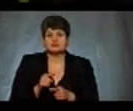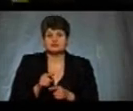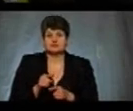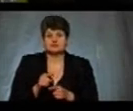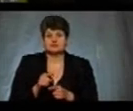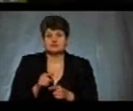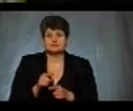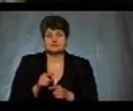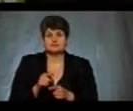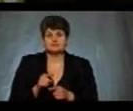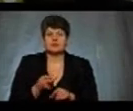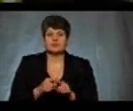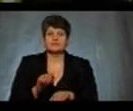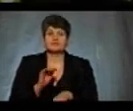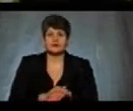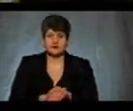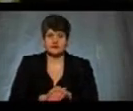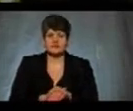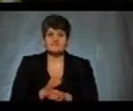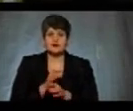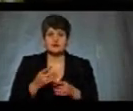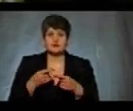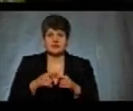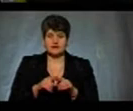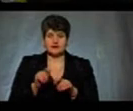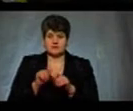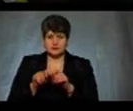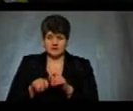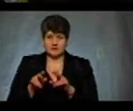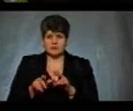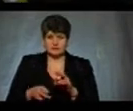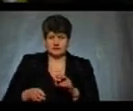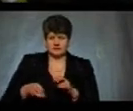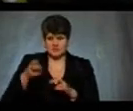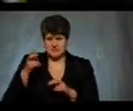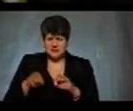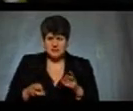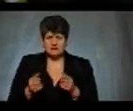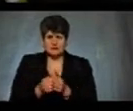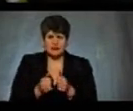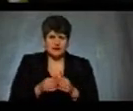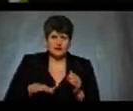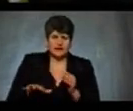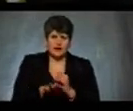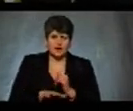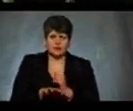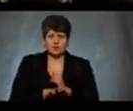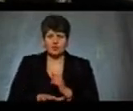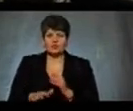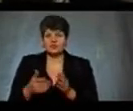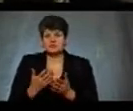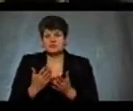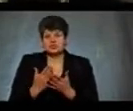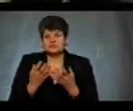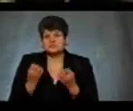обставини даного факту. Вибухотехнік обстежили під'їзд, обстежили всі прилеглу територію на предмет